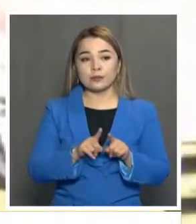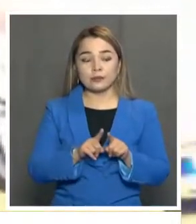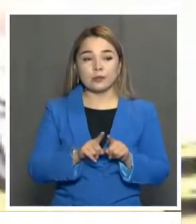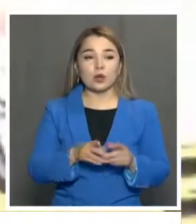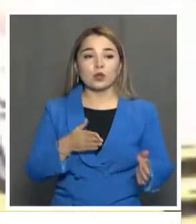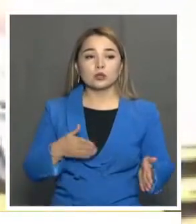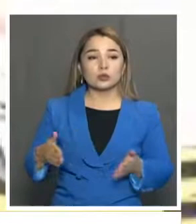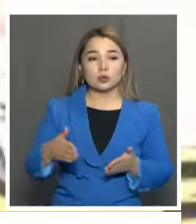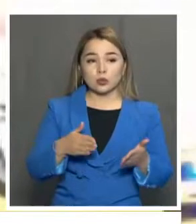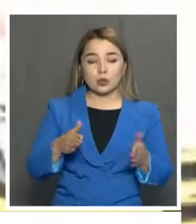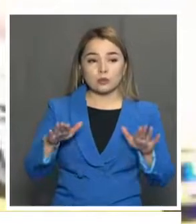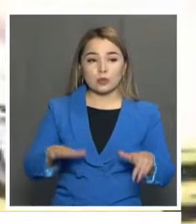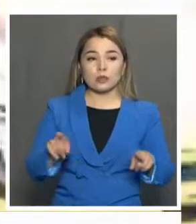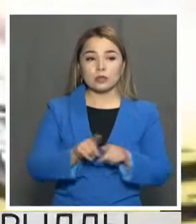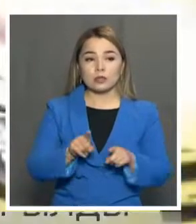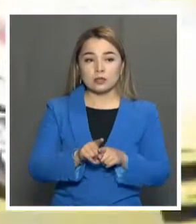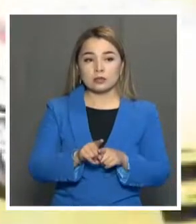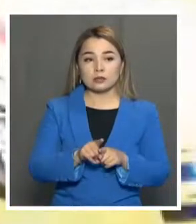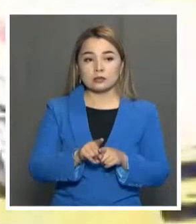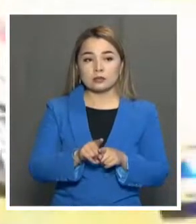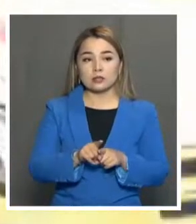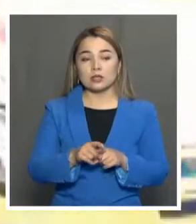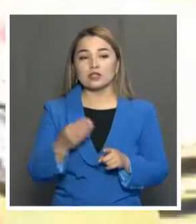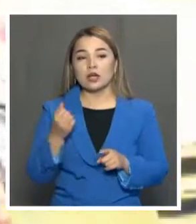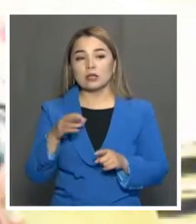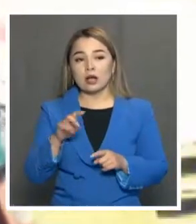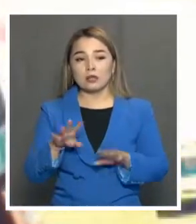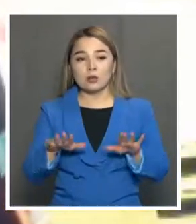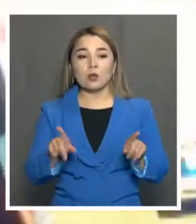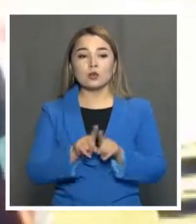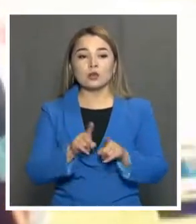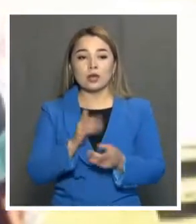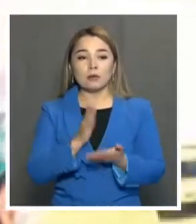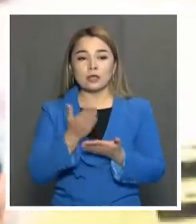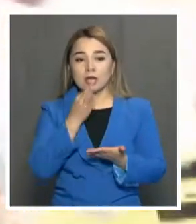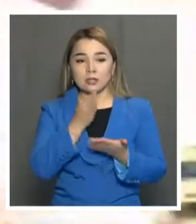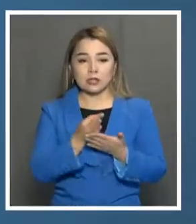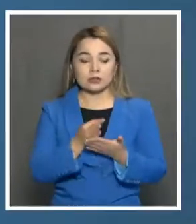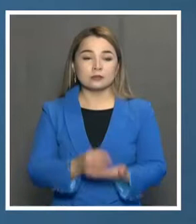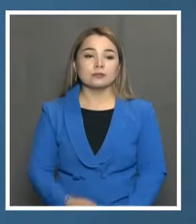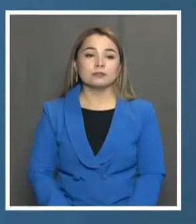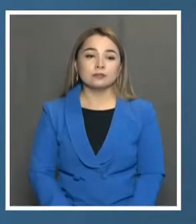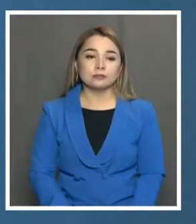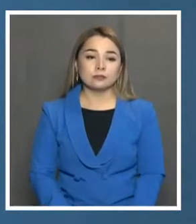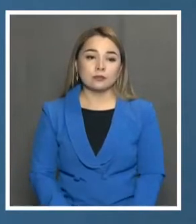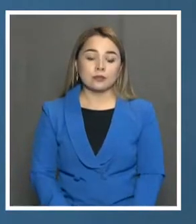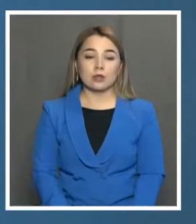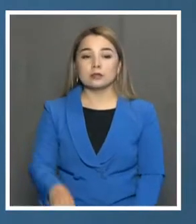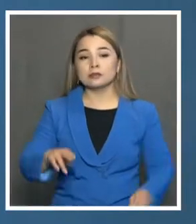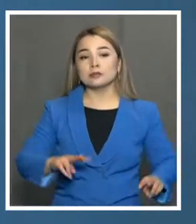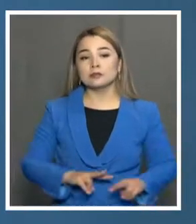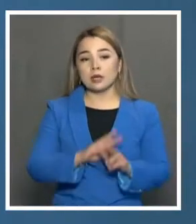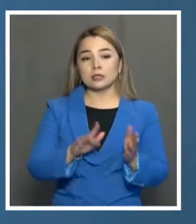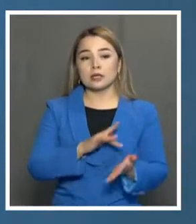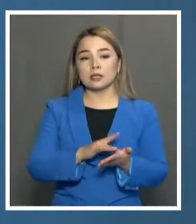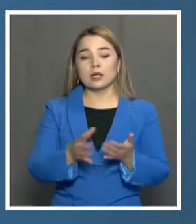ол демалушылар тұрып қалған жері екі шатқалдың ортасында болуы өте қиын жағдайлар. Елордада есік